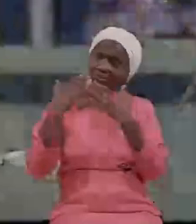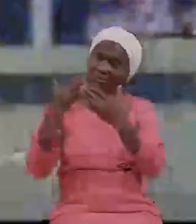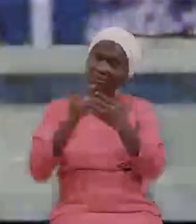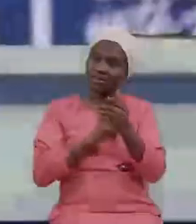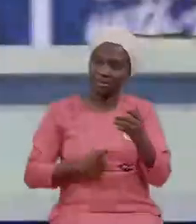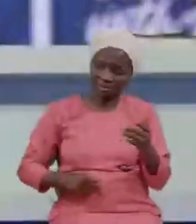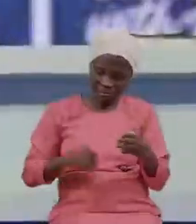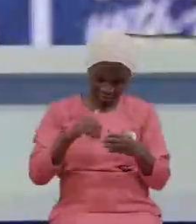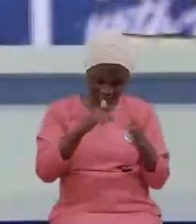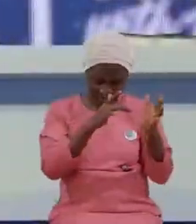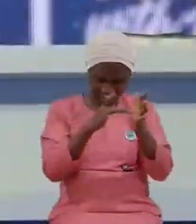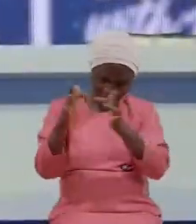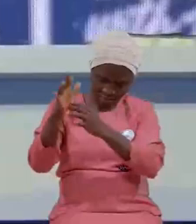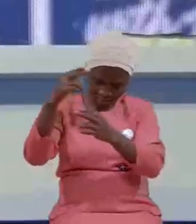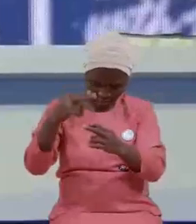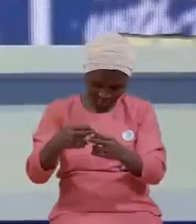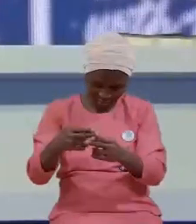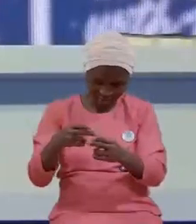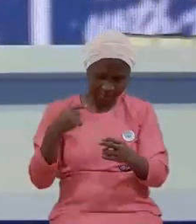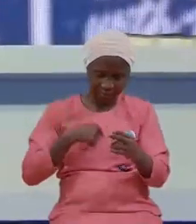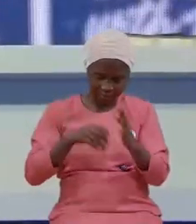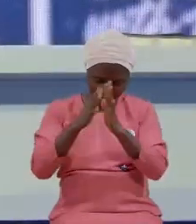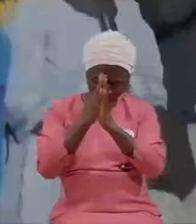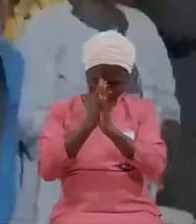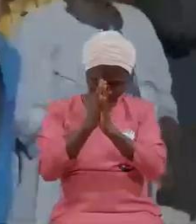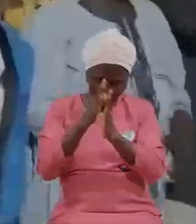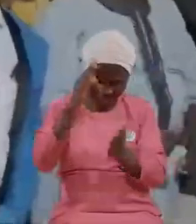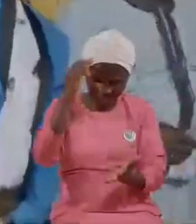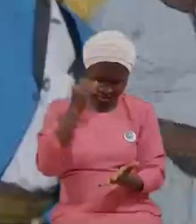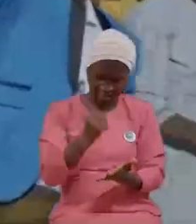nom de Jésus, nous prions.